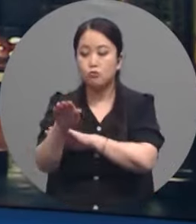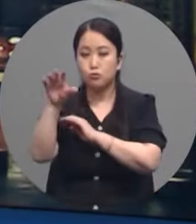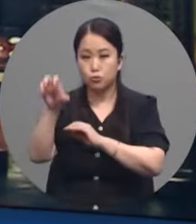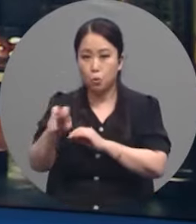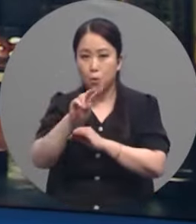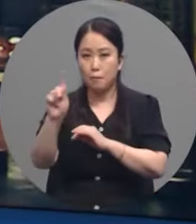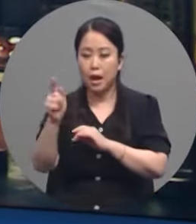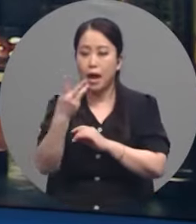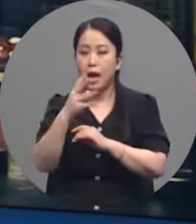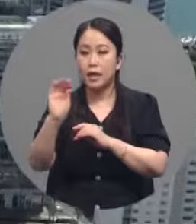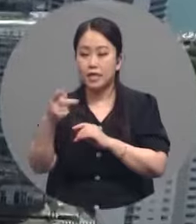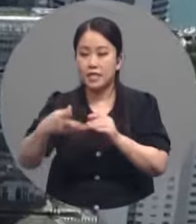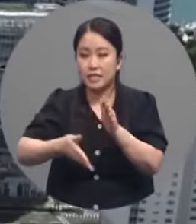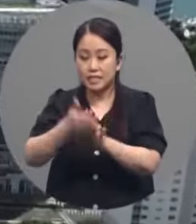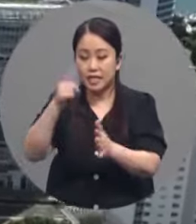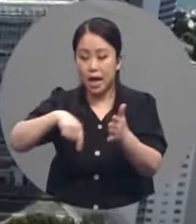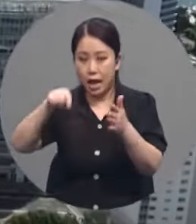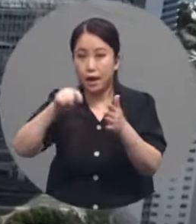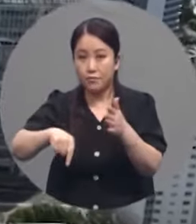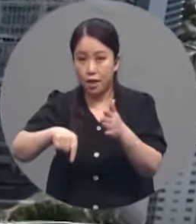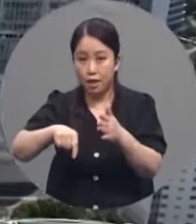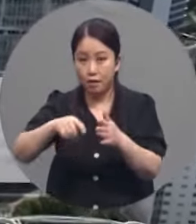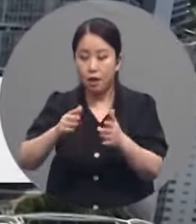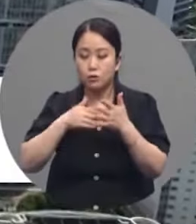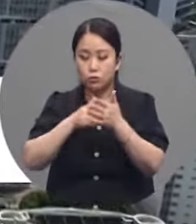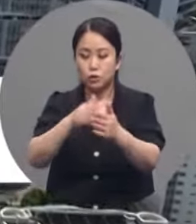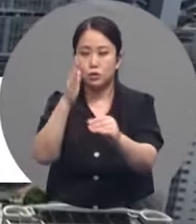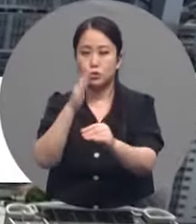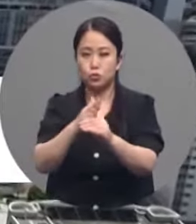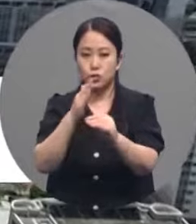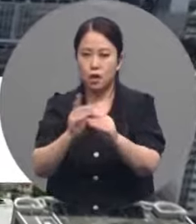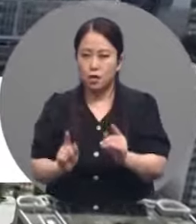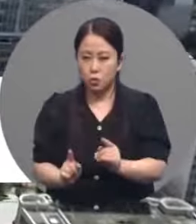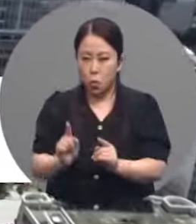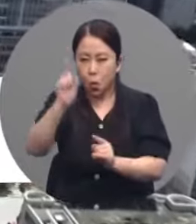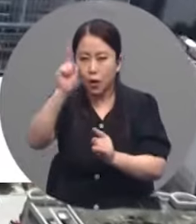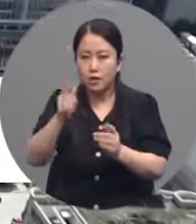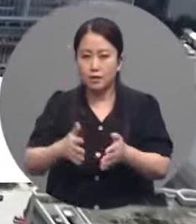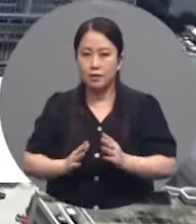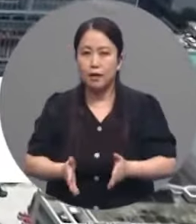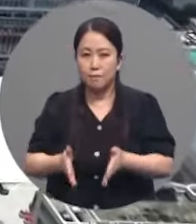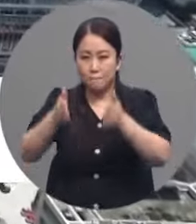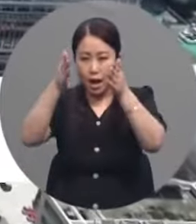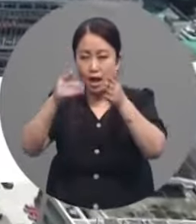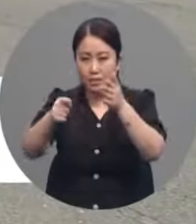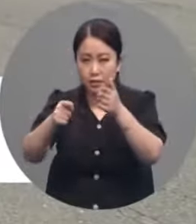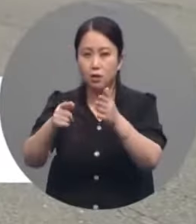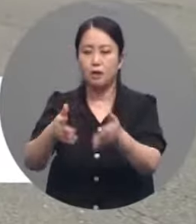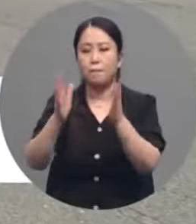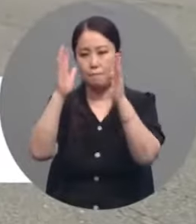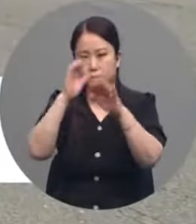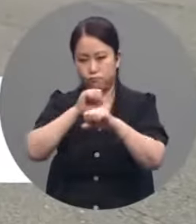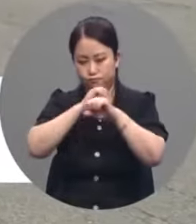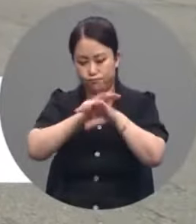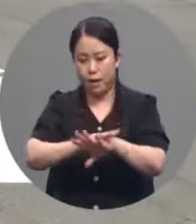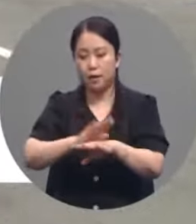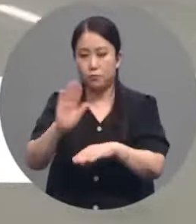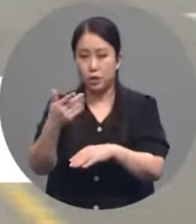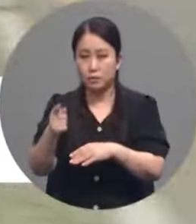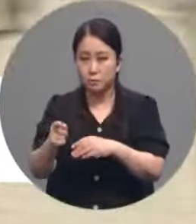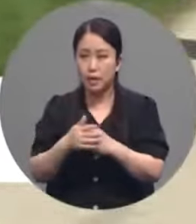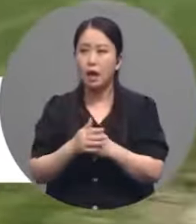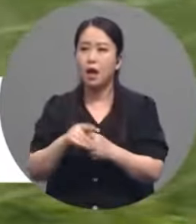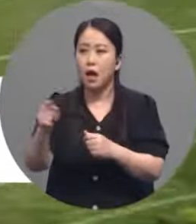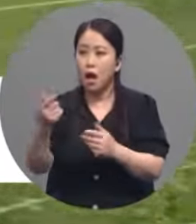마린시티 내 공터에 추진 중이던 초고층 주거시설 건립 사업이 무산됐습니다. 해운대구는 마린시티 내